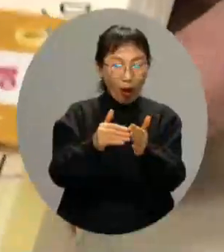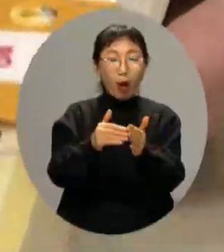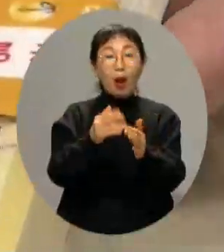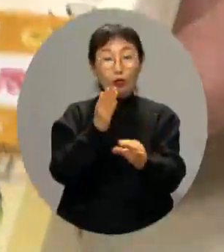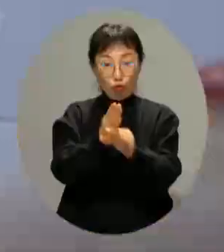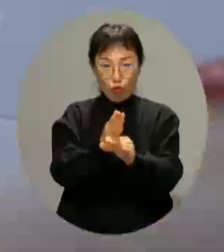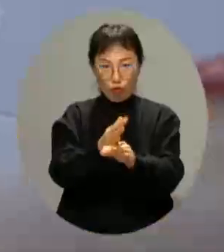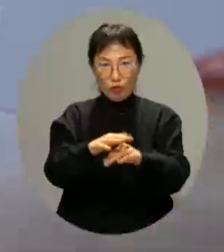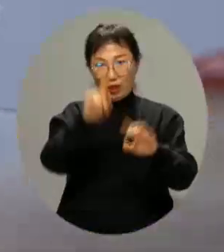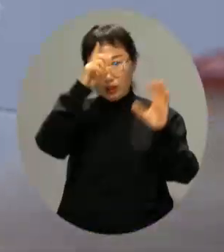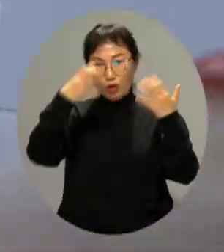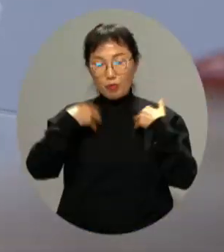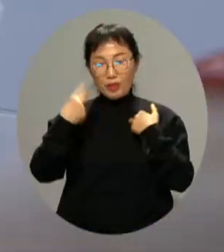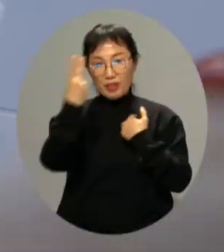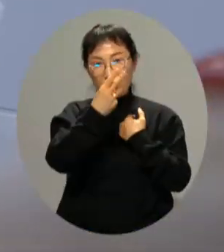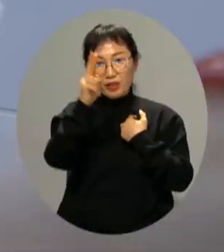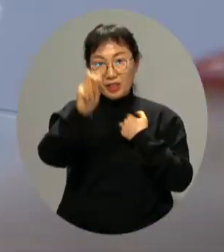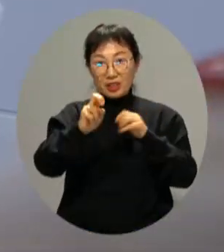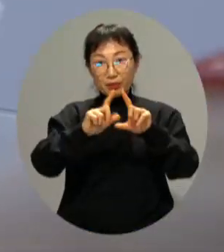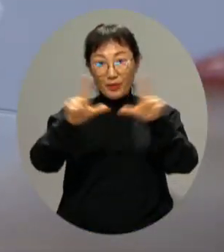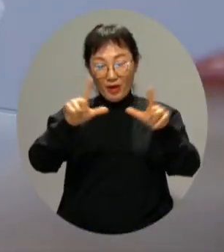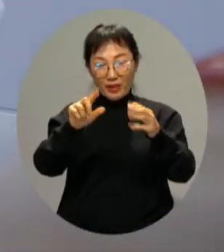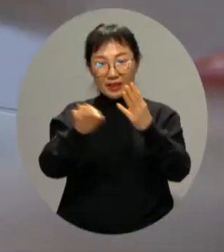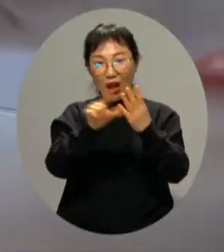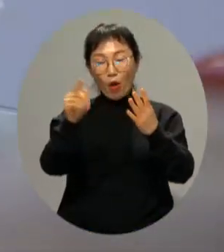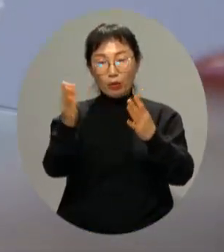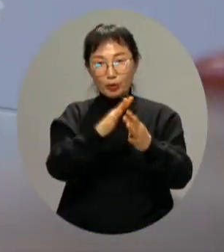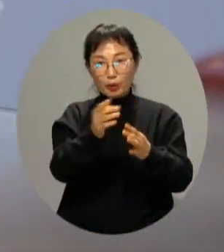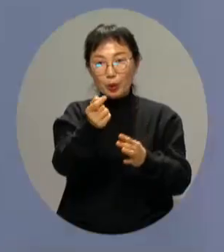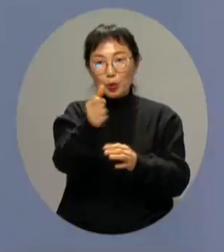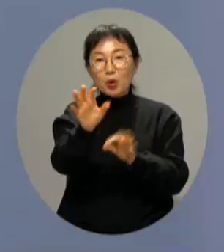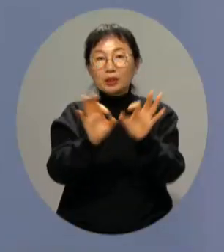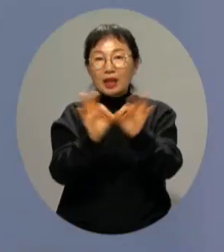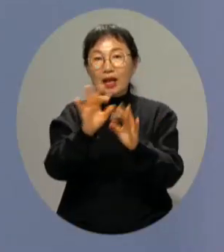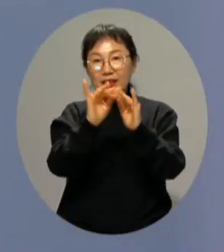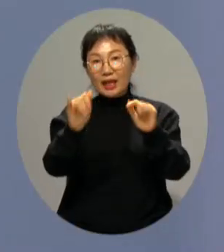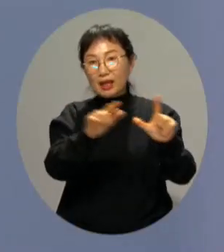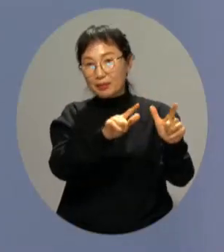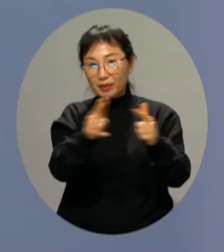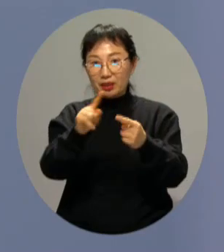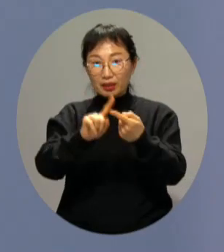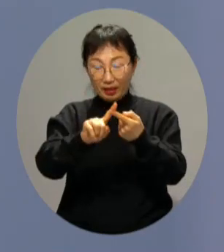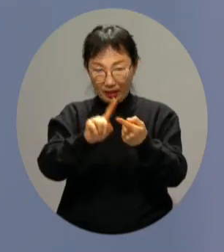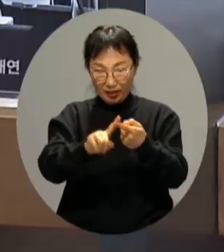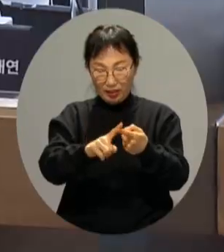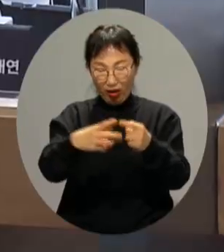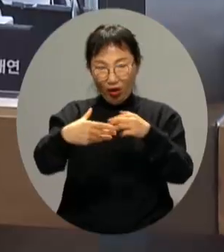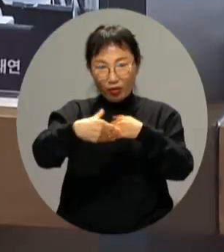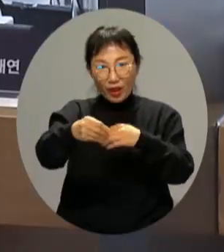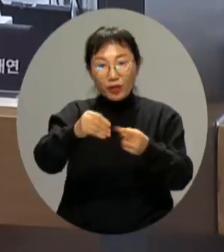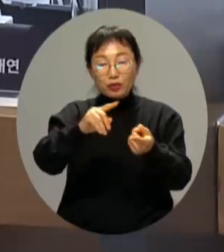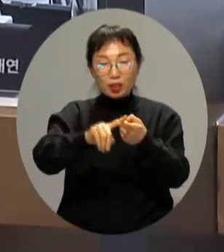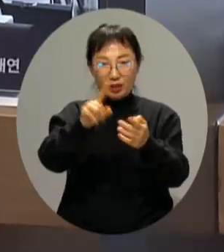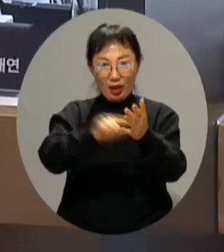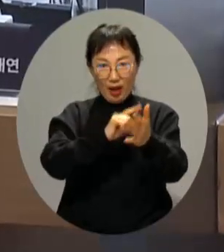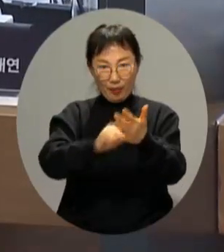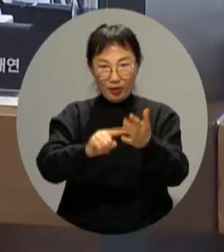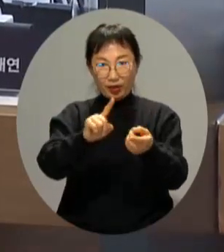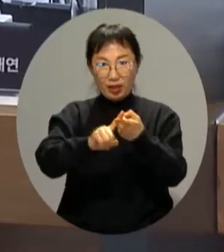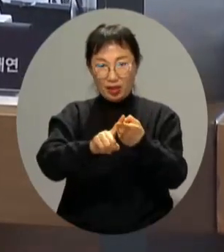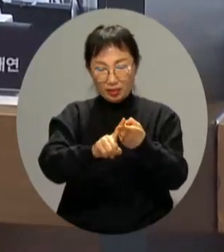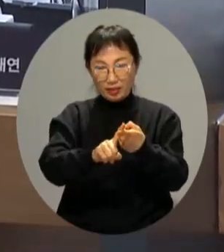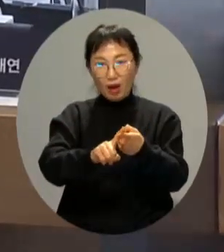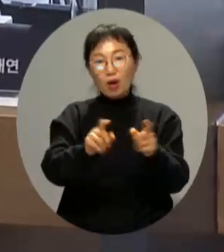정부는 2020년 4월부터 중소기업 소상공인을 대상으로 대출만기 연장 및 원금이자